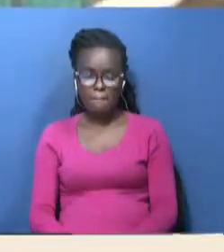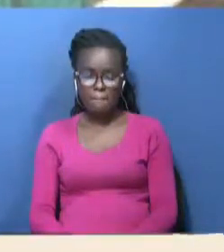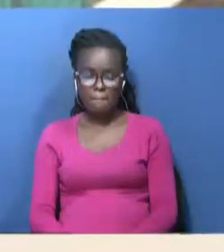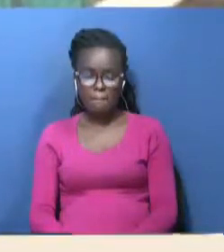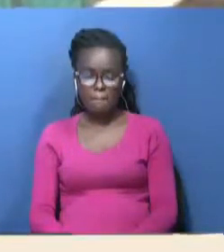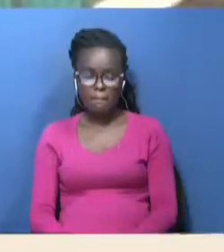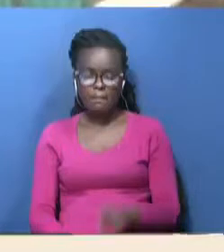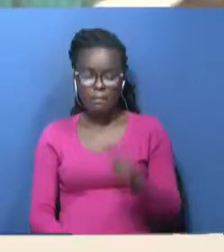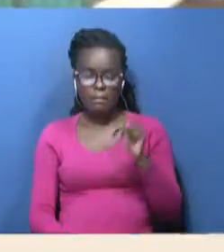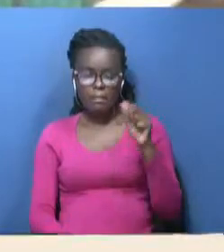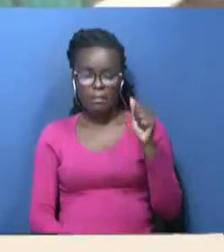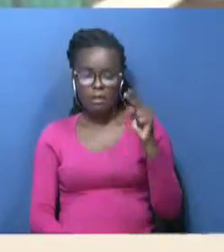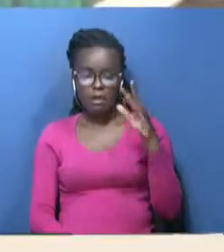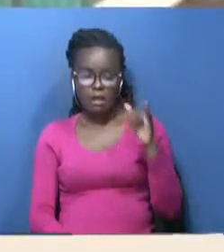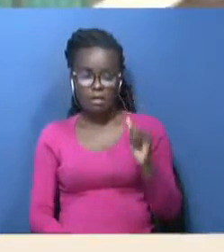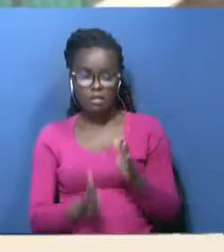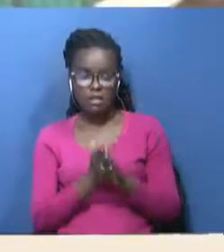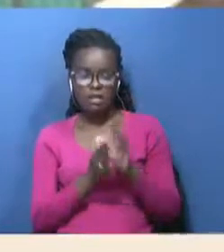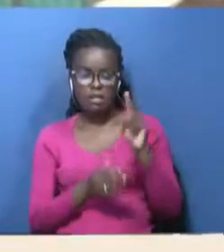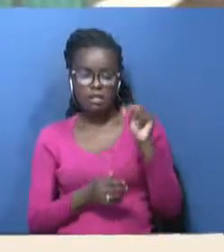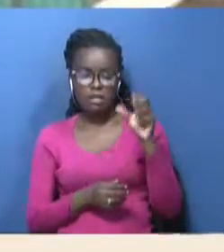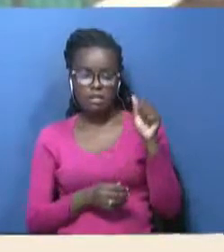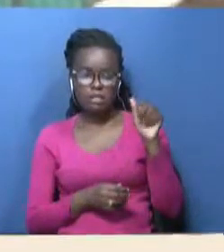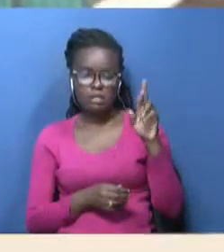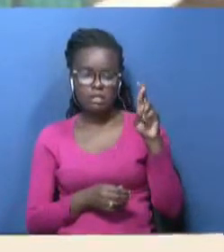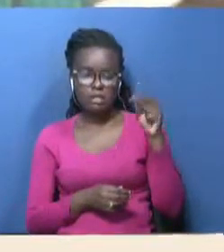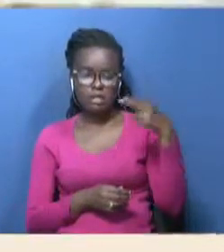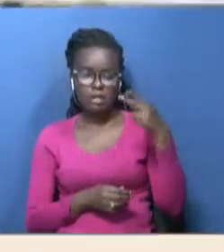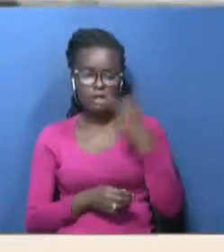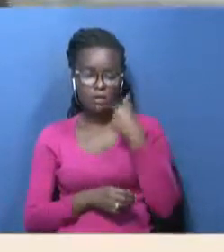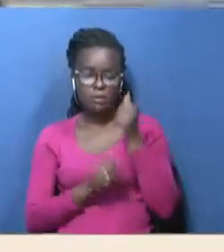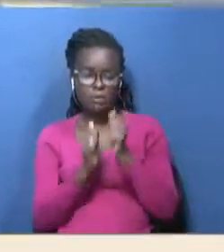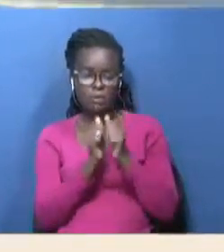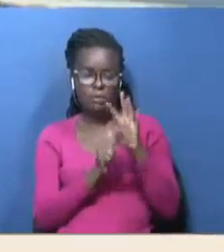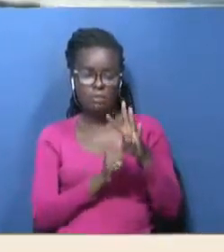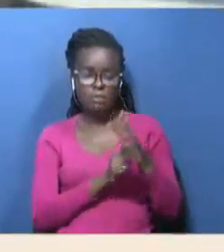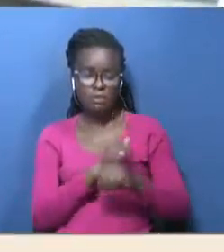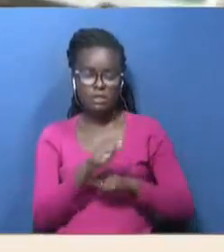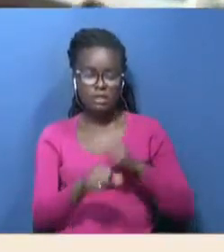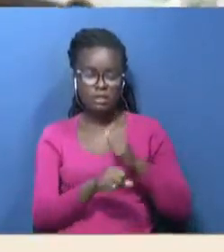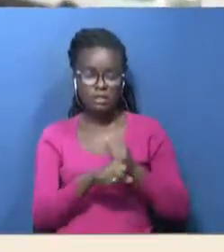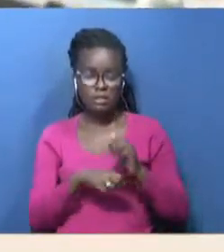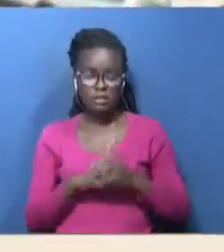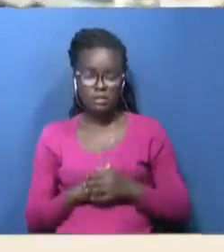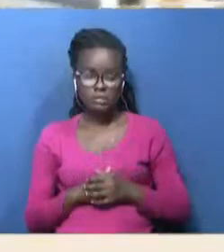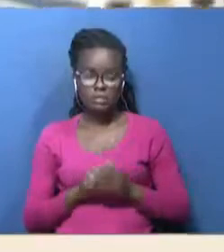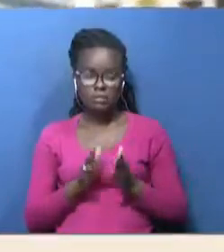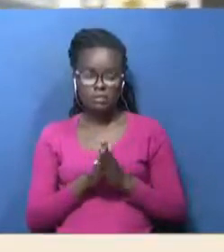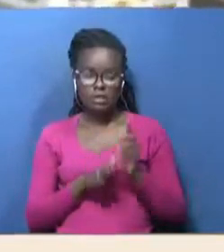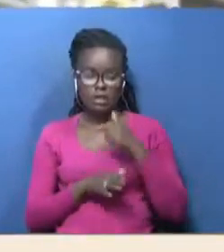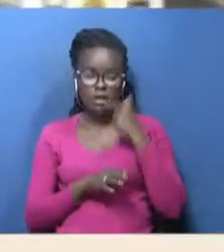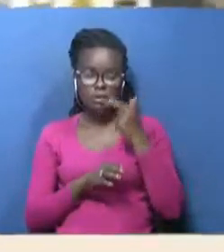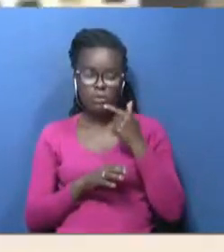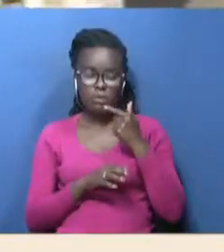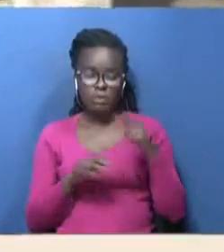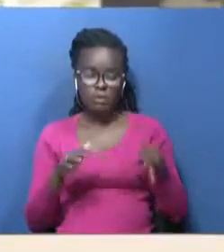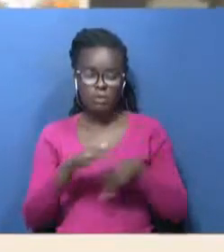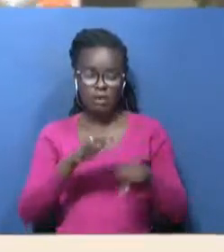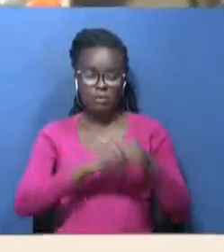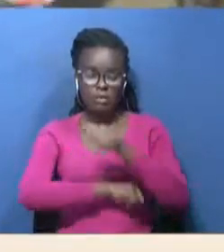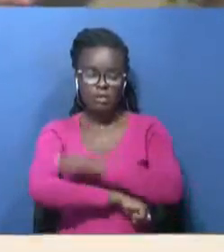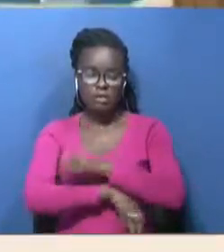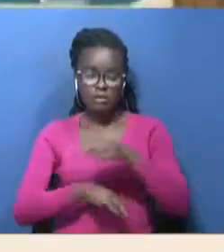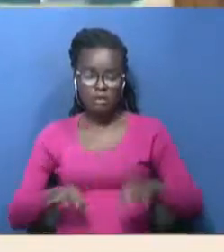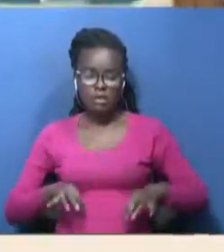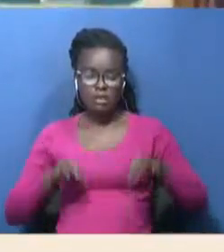Kũrerĩkana Nancy Nyambura na Sare Kayesi a ũkũrũ wa mĩaka 14 na arĩa nĩ arutwo thukuru-inĩ wa mũthingi wa